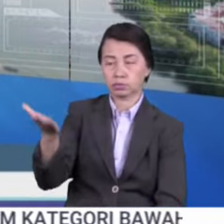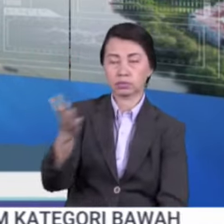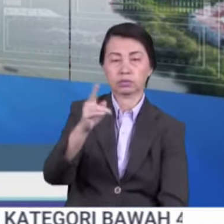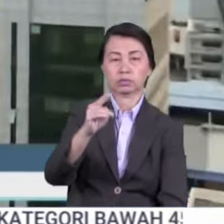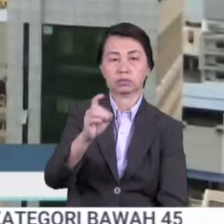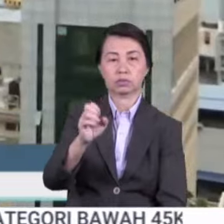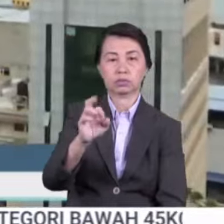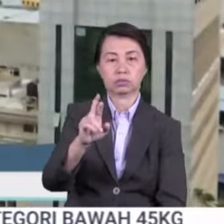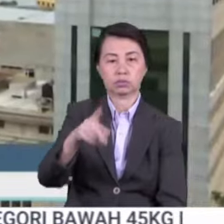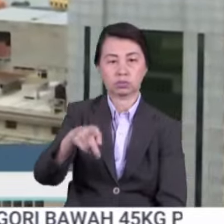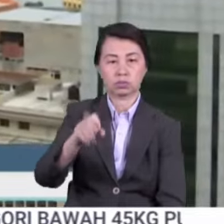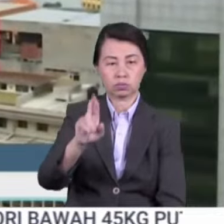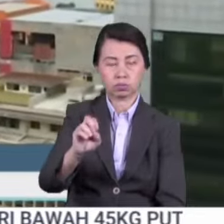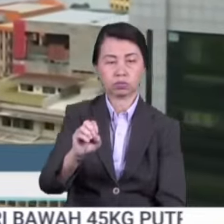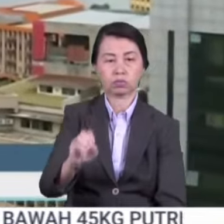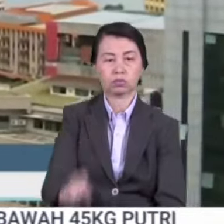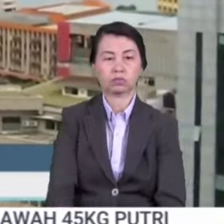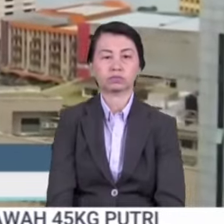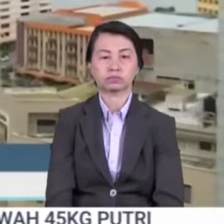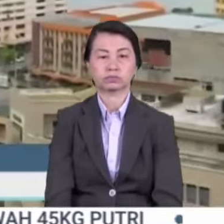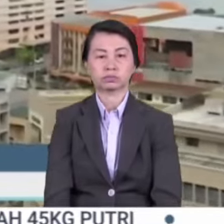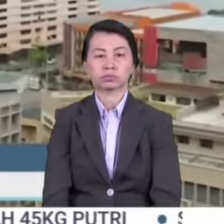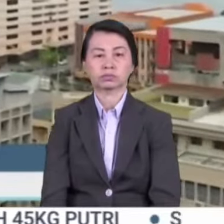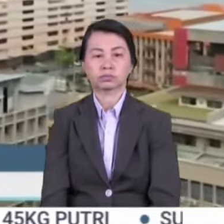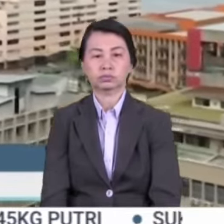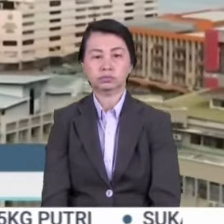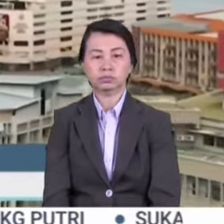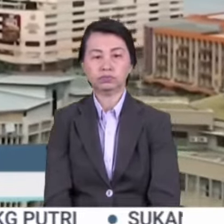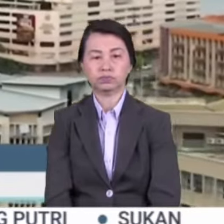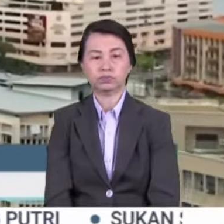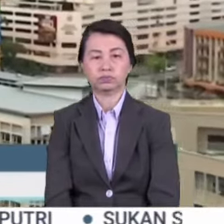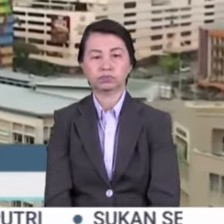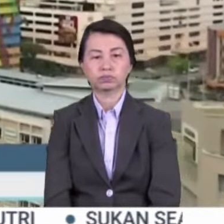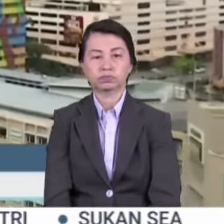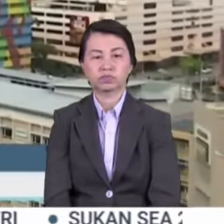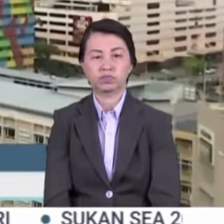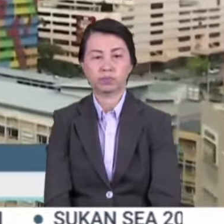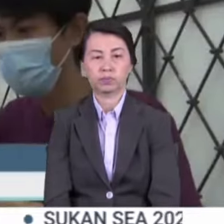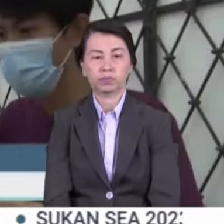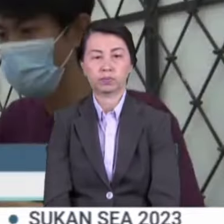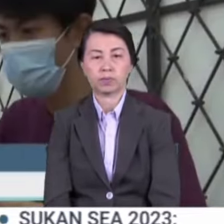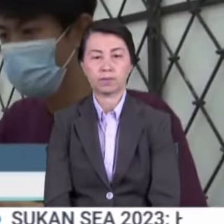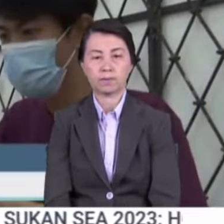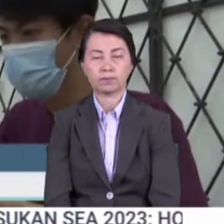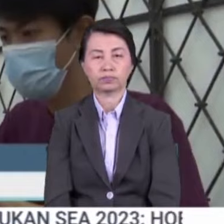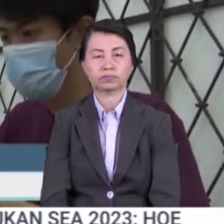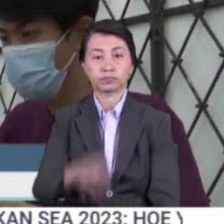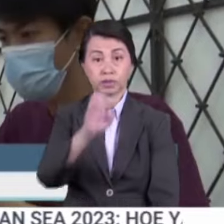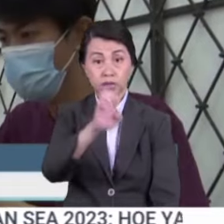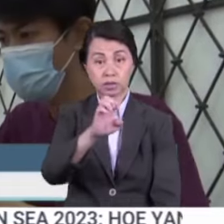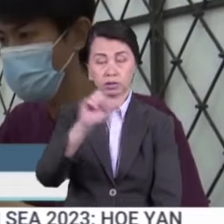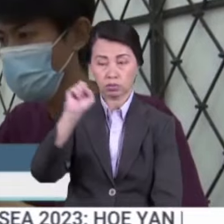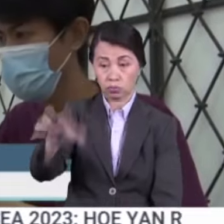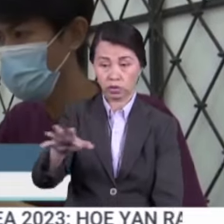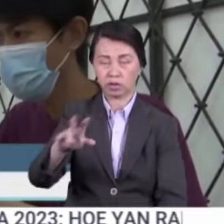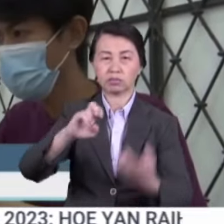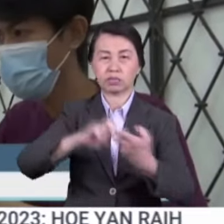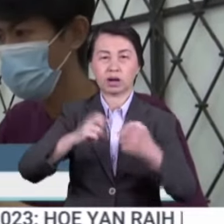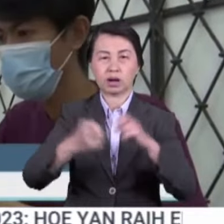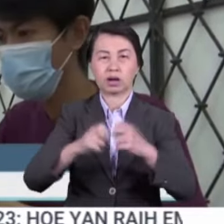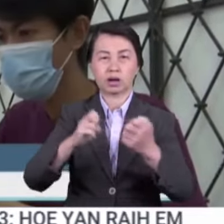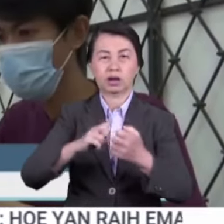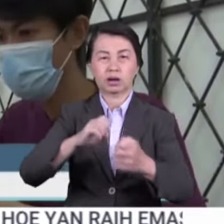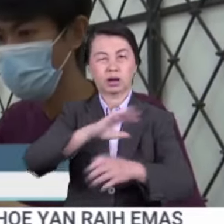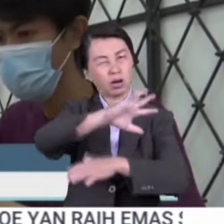Depol. E e-waste kini menjadi masalah di